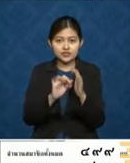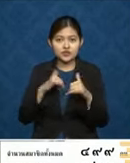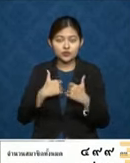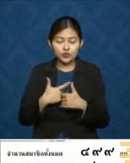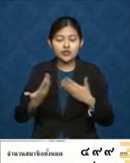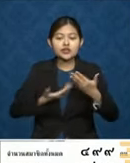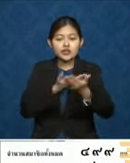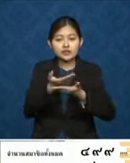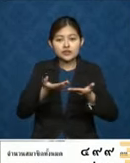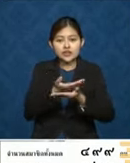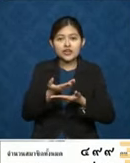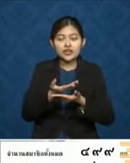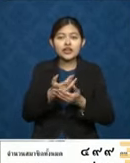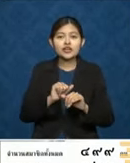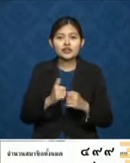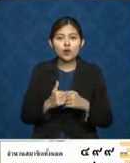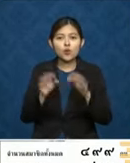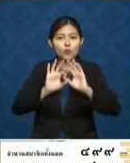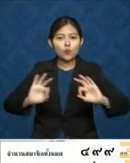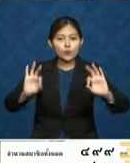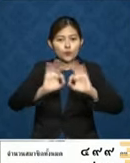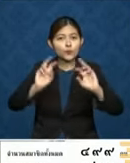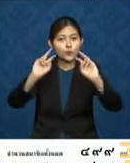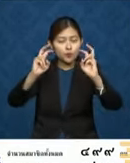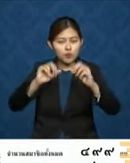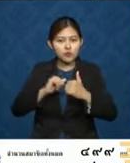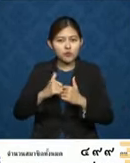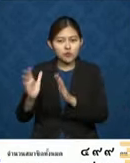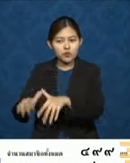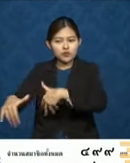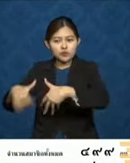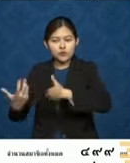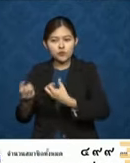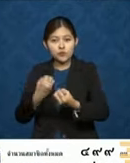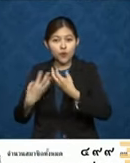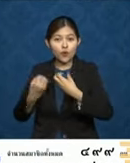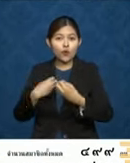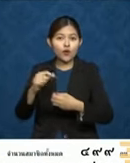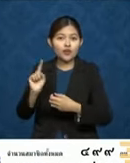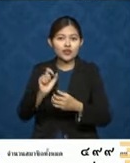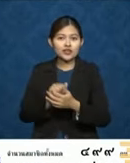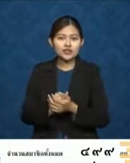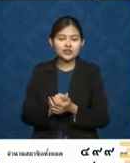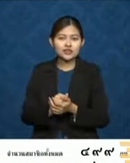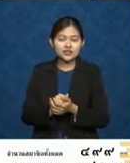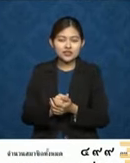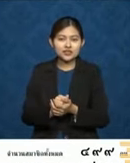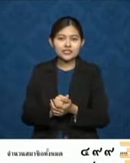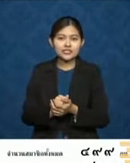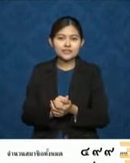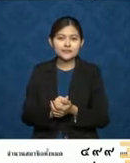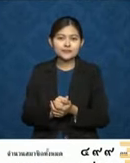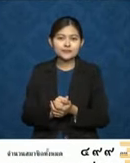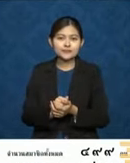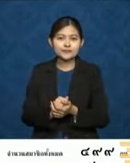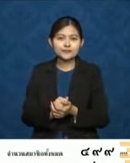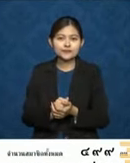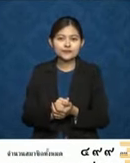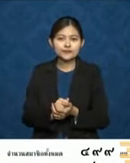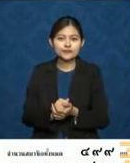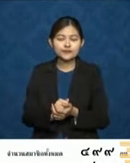นี้ในเรื่องที่มีความสำคัญและเป็นเสียงเรียกร้องของประชาชนในพื้นที่ที่มีมานานแล้วแล้วค่ะท่านประธาน